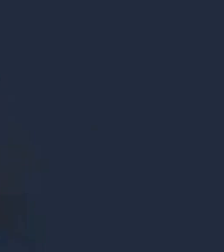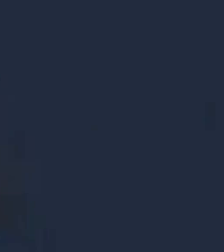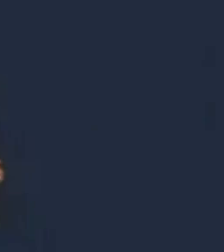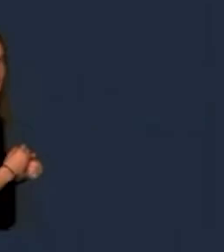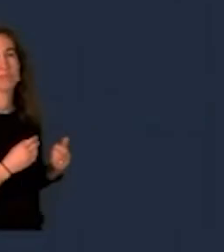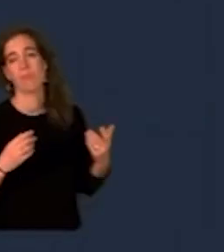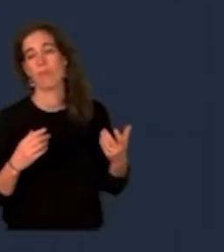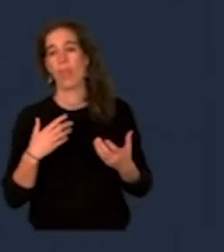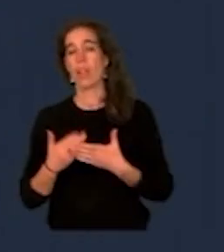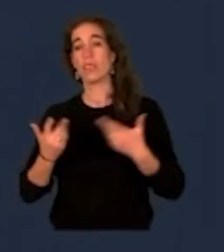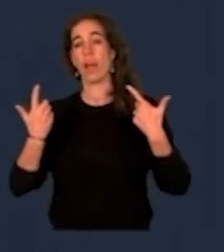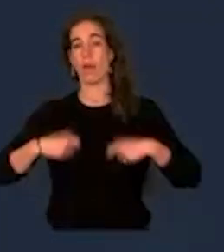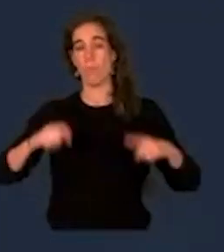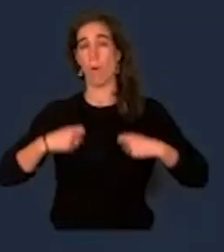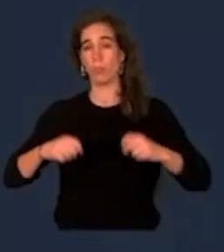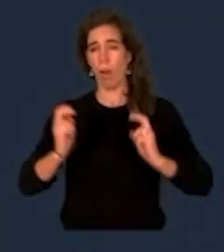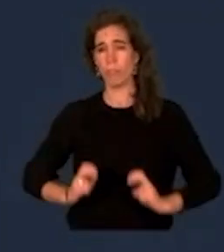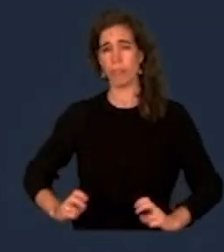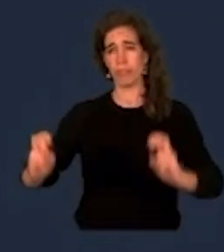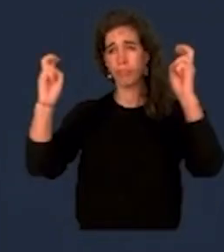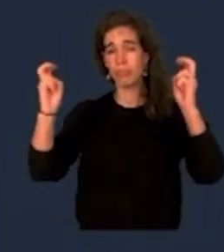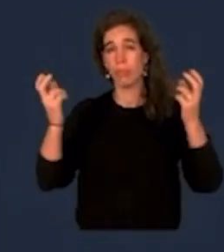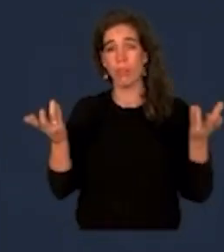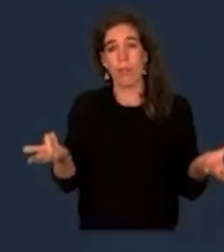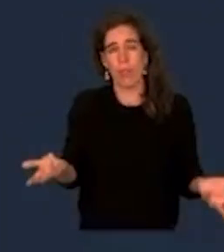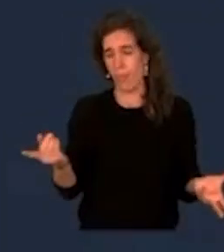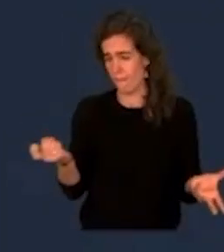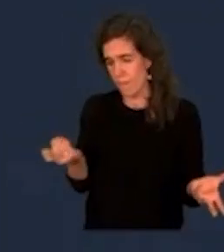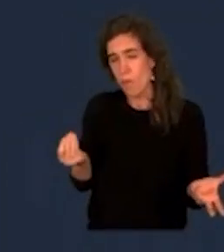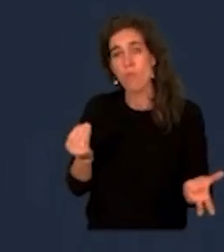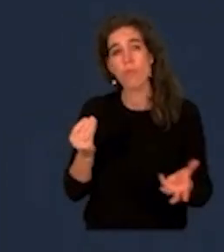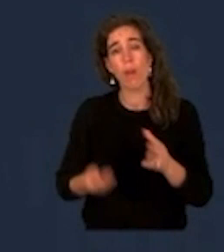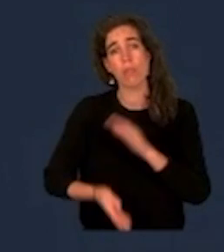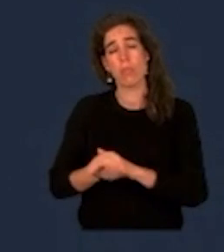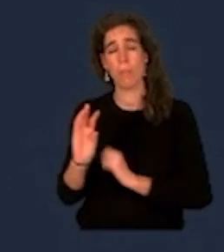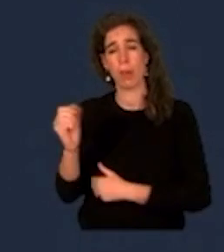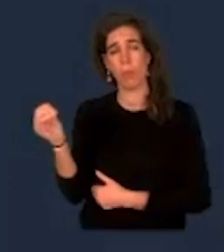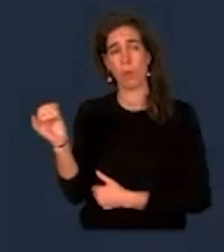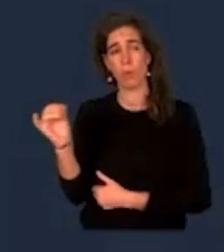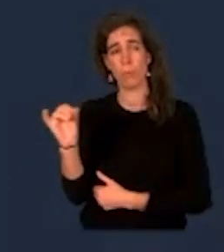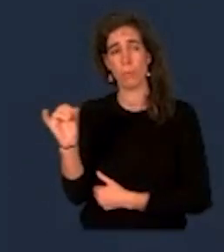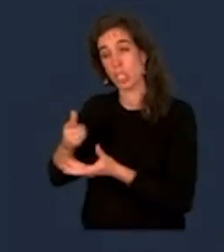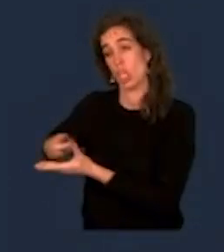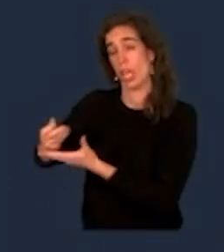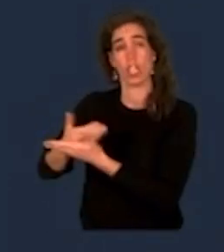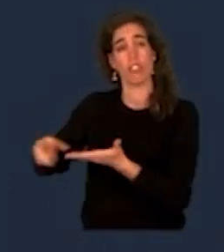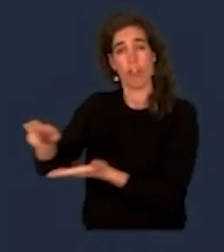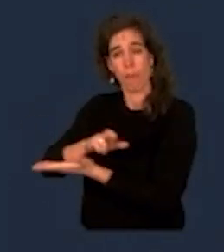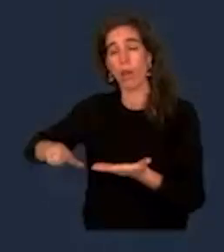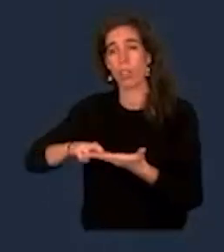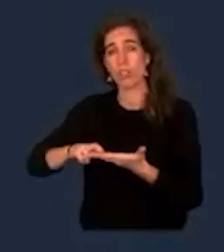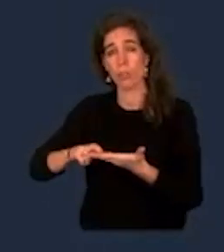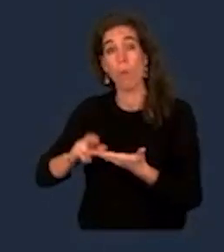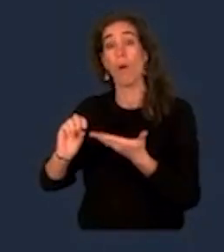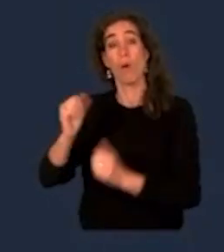en augmentation d'où viennent-ils les premiers contributeurs de ce budget ce sont les consommateurs de notre région avec pour la première fois plus de